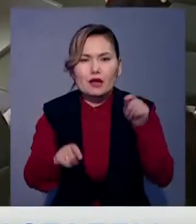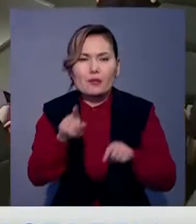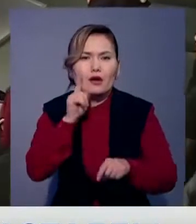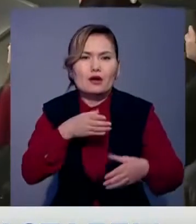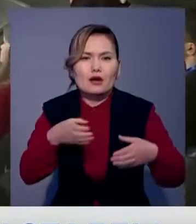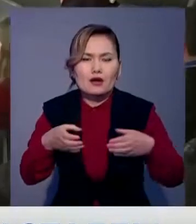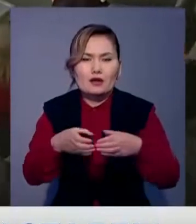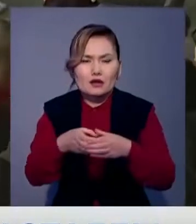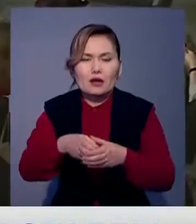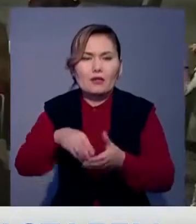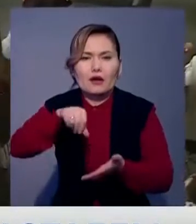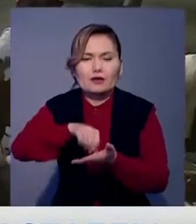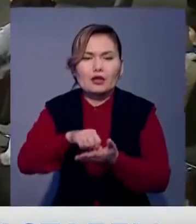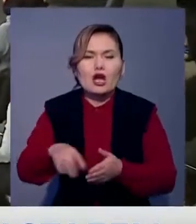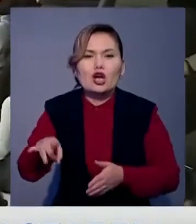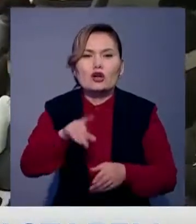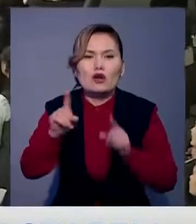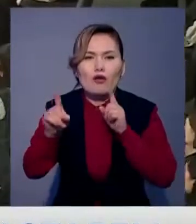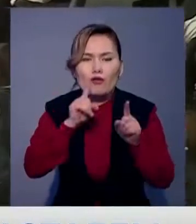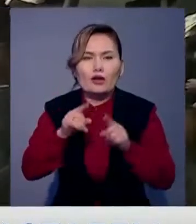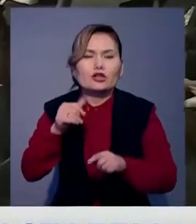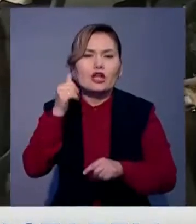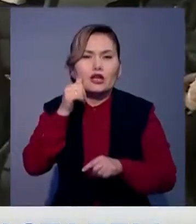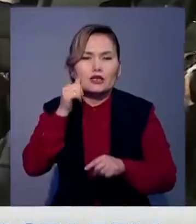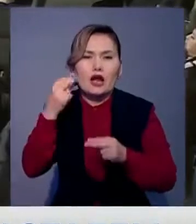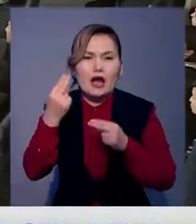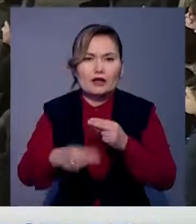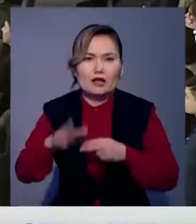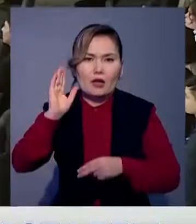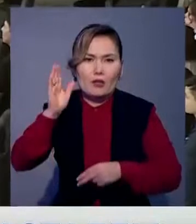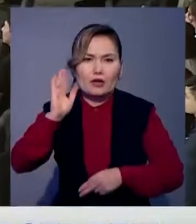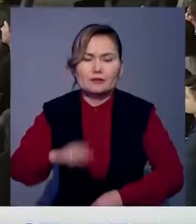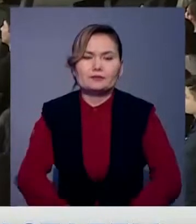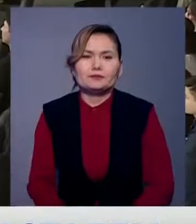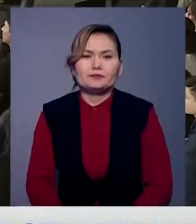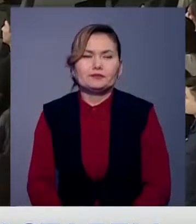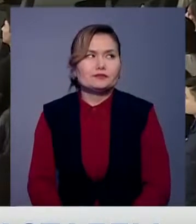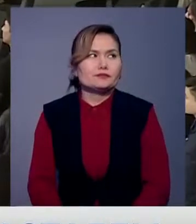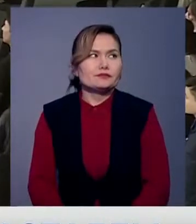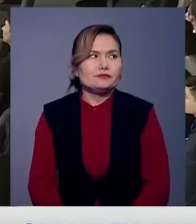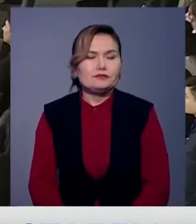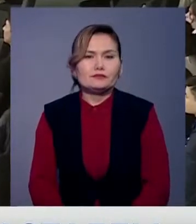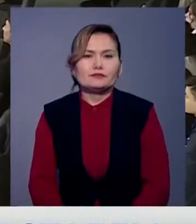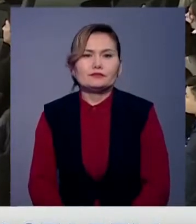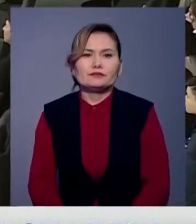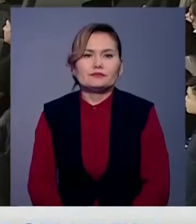бар. Республикалық форум ертең аяқталады. Қорған Төреқожа, Ербол Дайыров, Хабар 24.